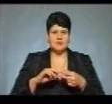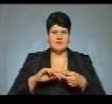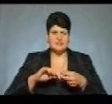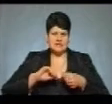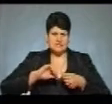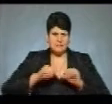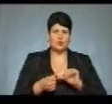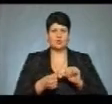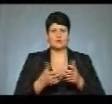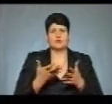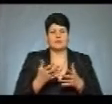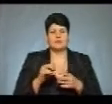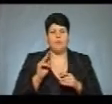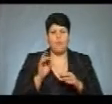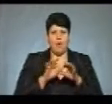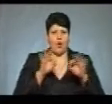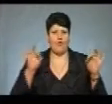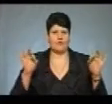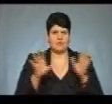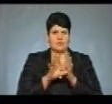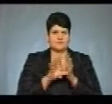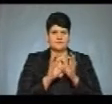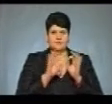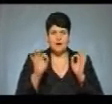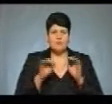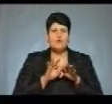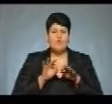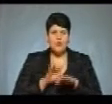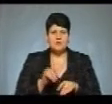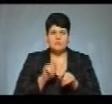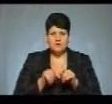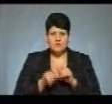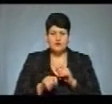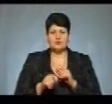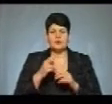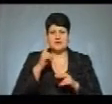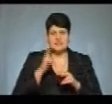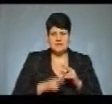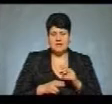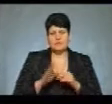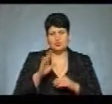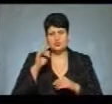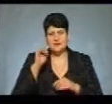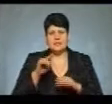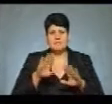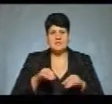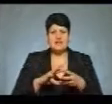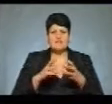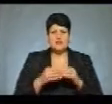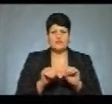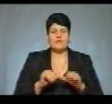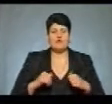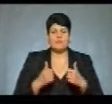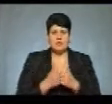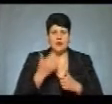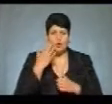результаті чого і виникла пожежа. Проводять розслідування цього випадку. Остаточна версія буде відома після висновків комісії, каже Андрій Мастюк.